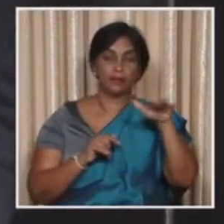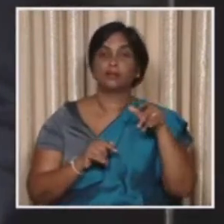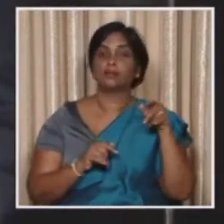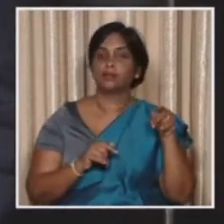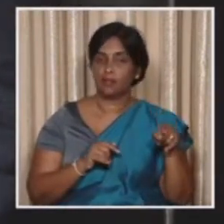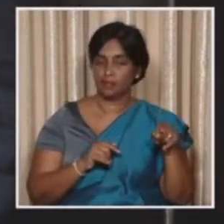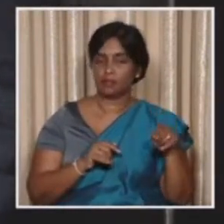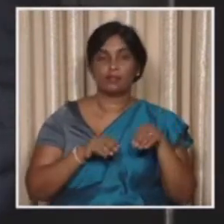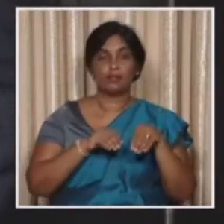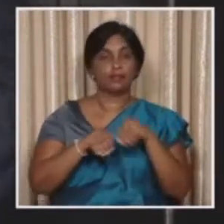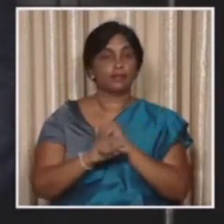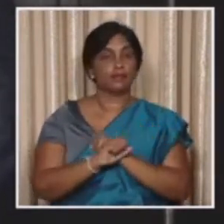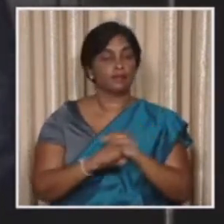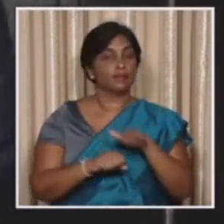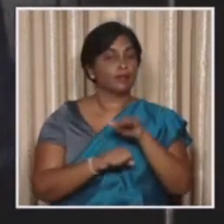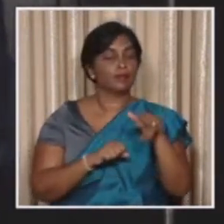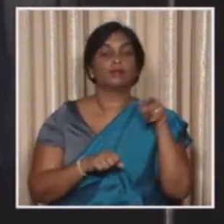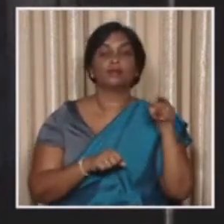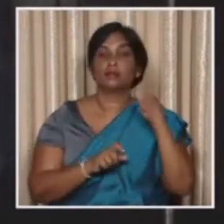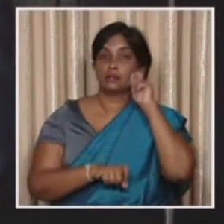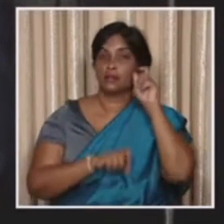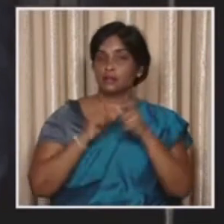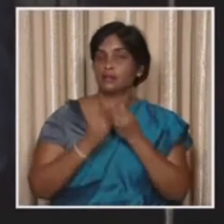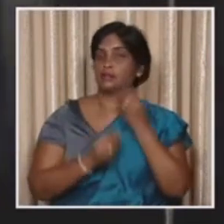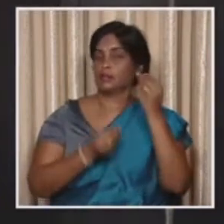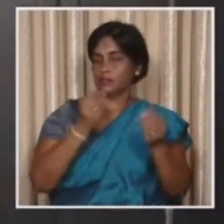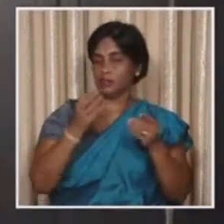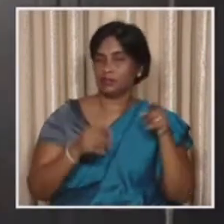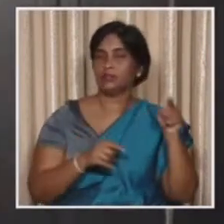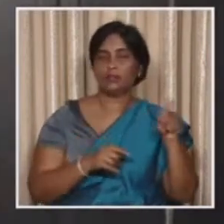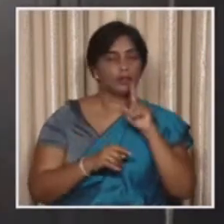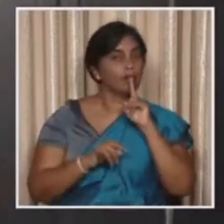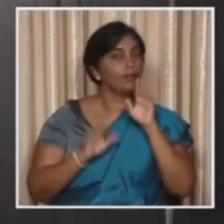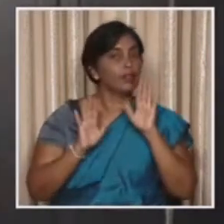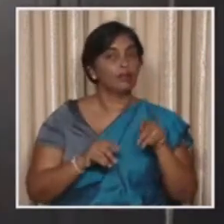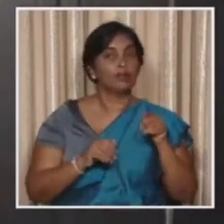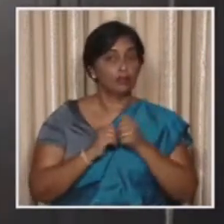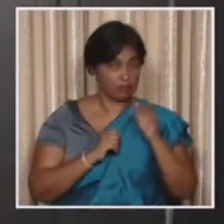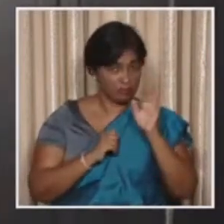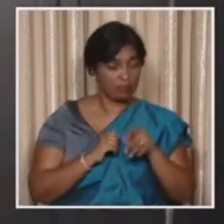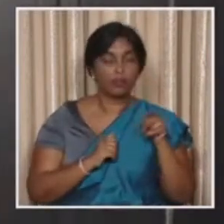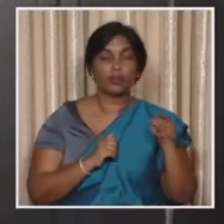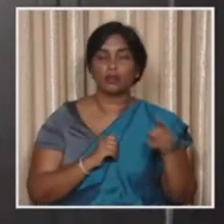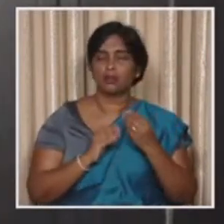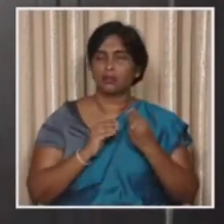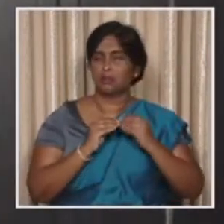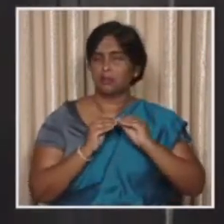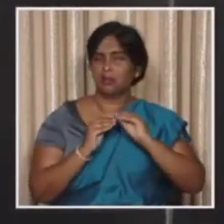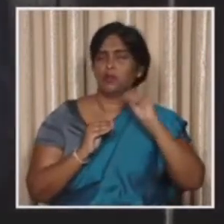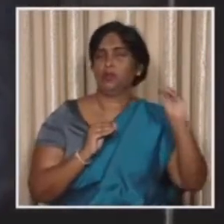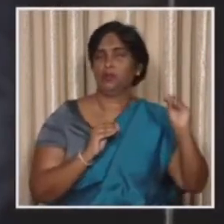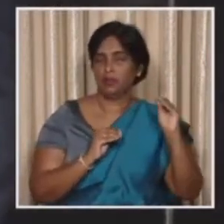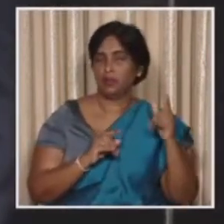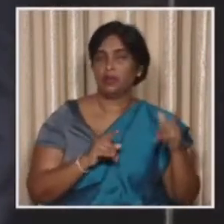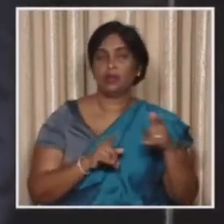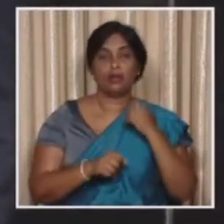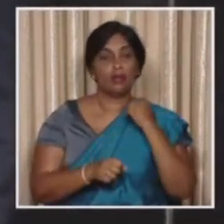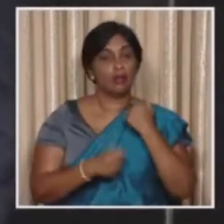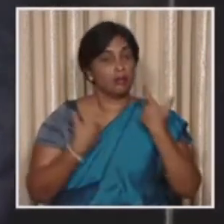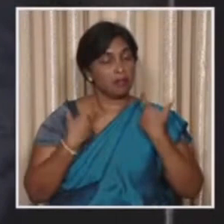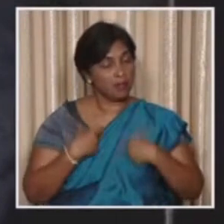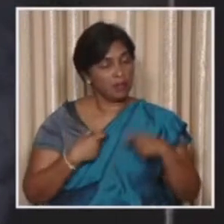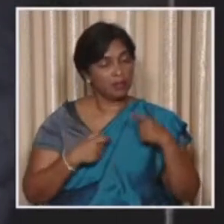கொடுக்க போகின்றோம் என்று. பகிர்ந்து கொடுத்தார்களா? அதற்கு பிறகு ஒரு வருடம் சென்று அதே ராஜபக்சாவினுடைய